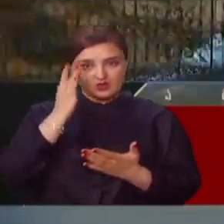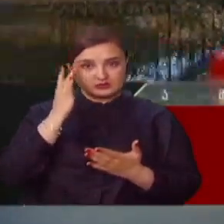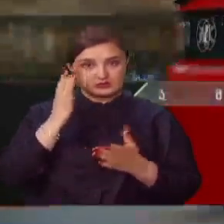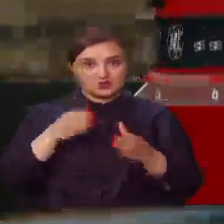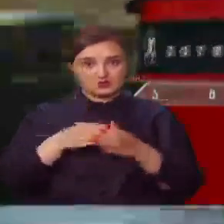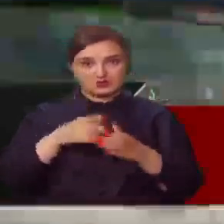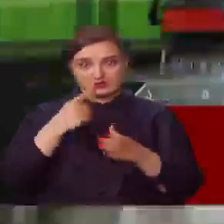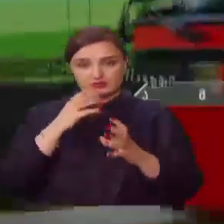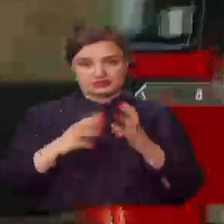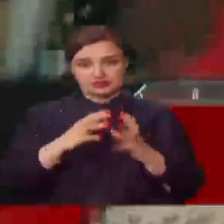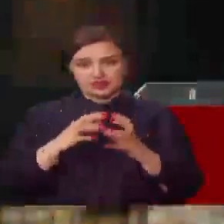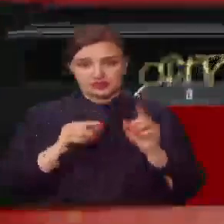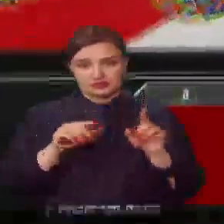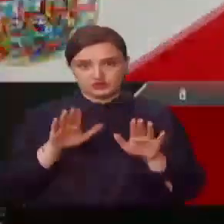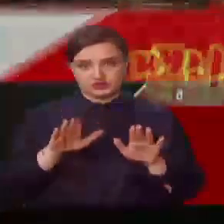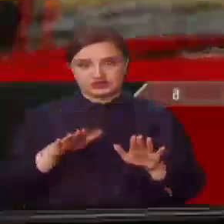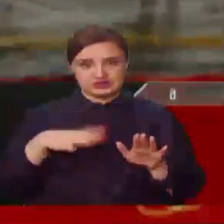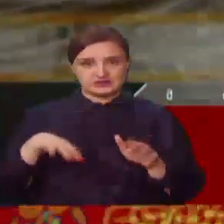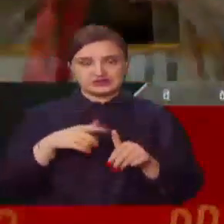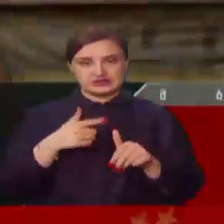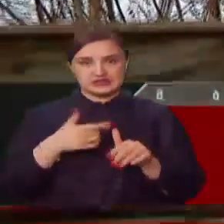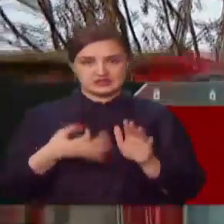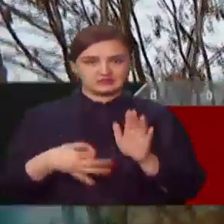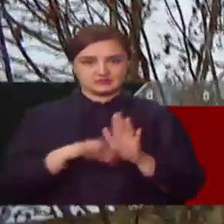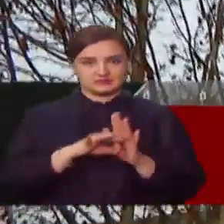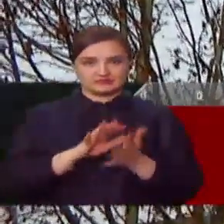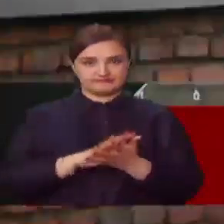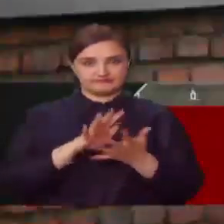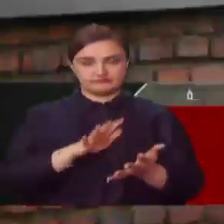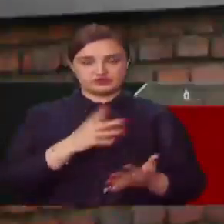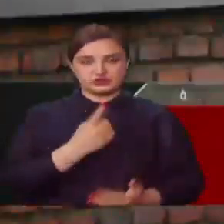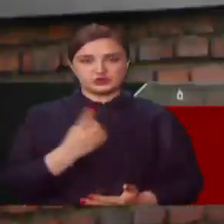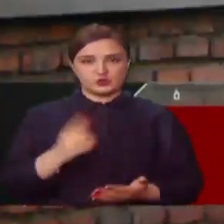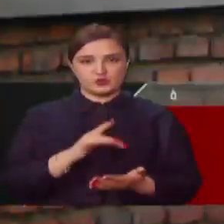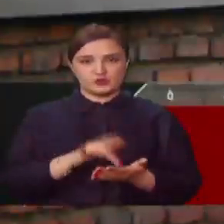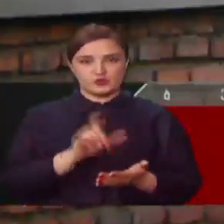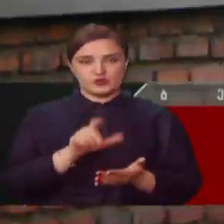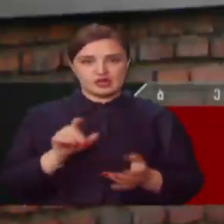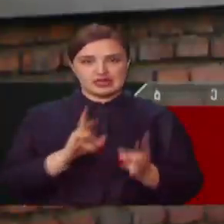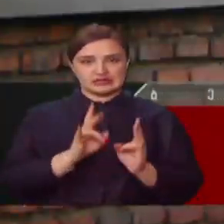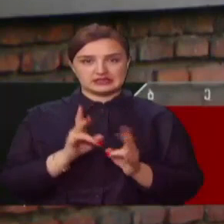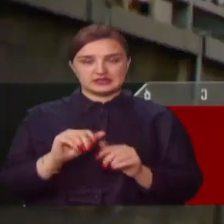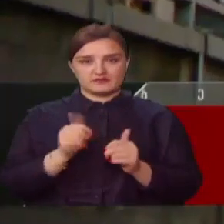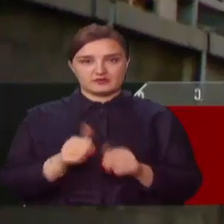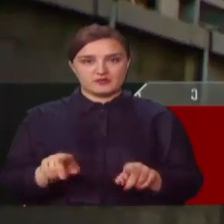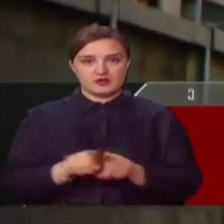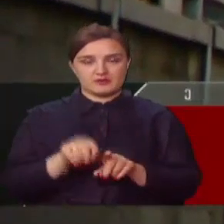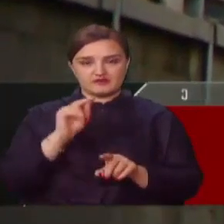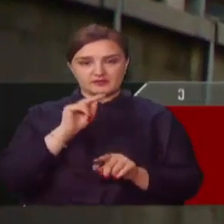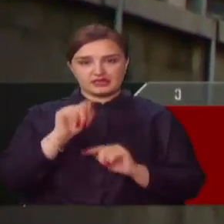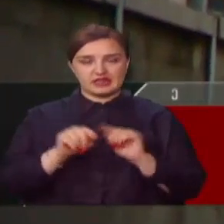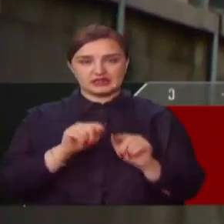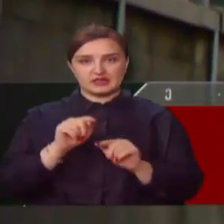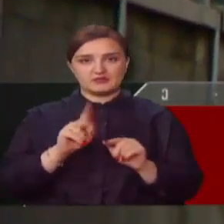ამბობენ, რომ საერთაშორისო ასპარეზზე ქვეყნის სახელი შელახვა აზიანებს მის თითოეულ მოქალაქეს, მათ შორის მსგავსი ბრალდებების